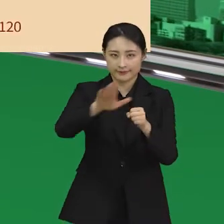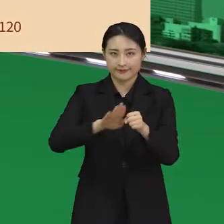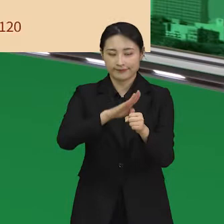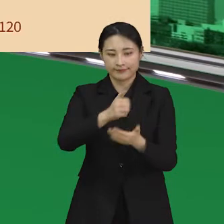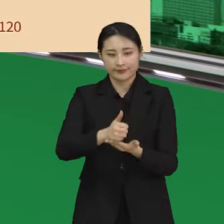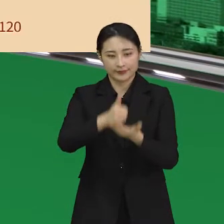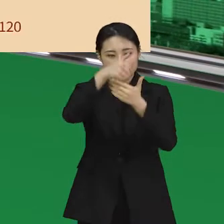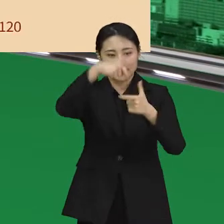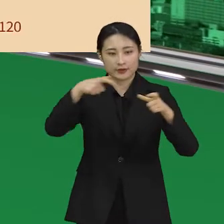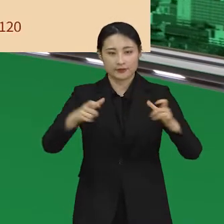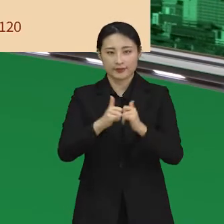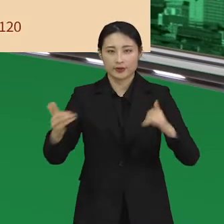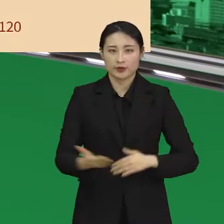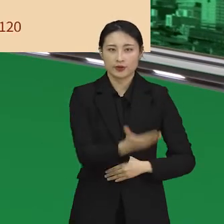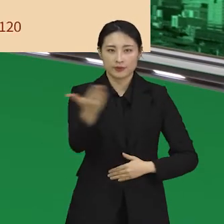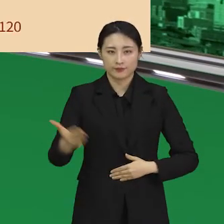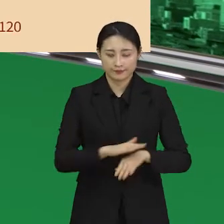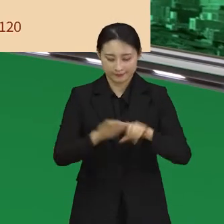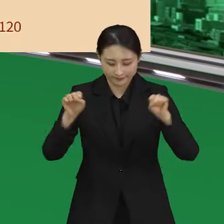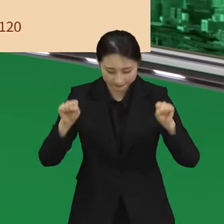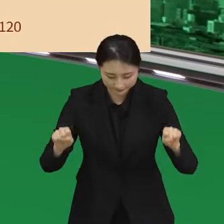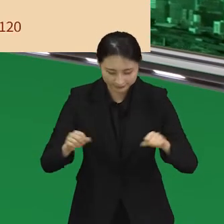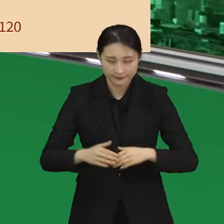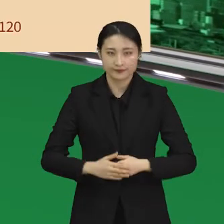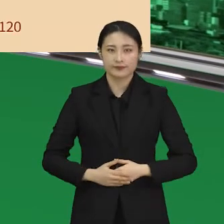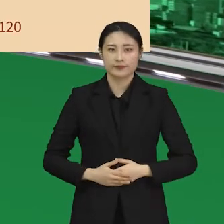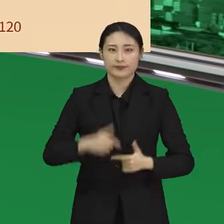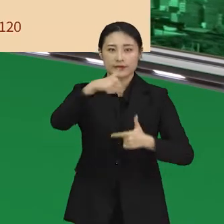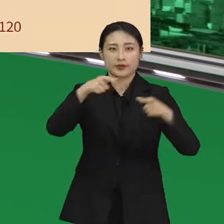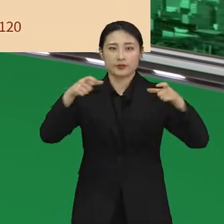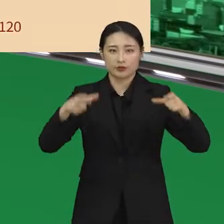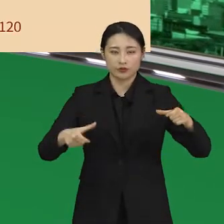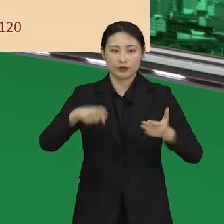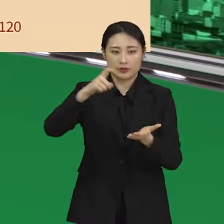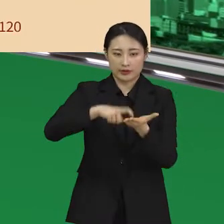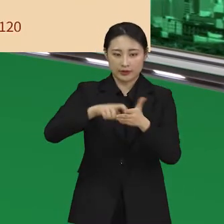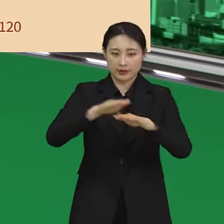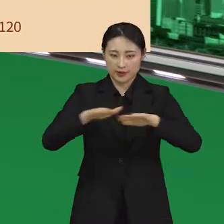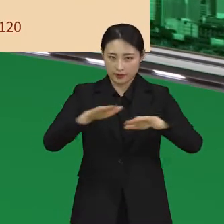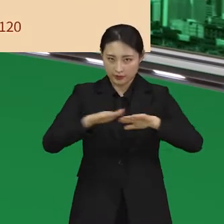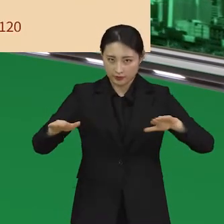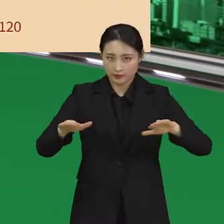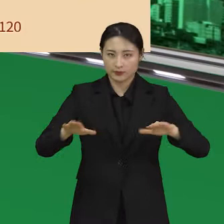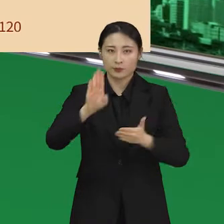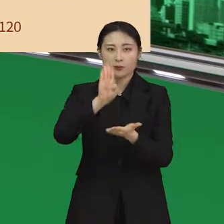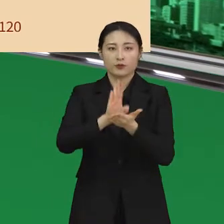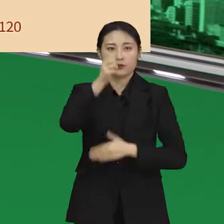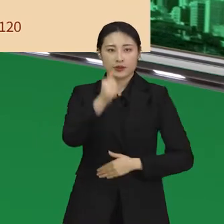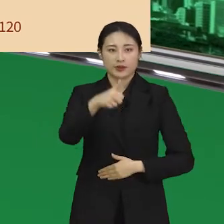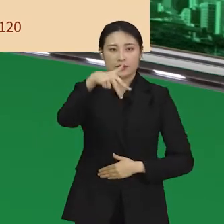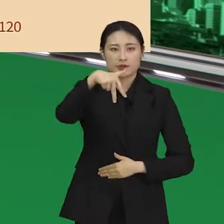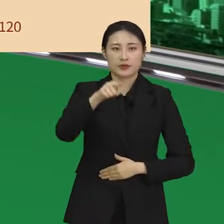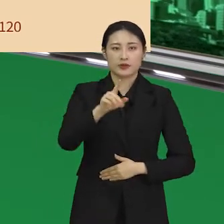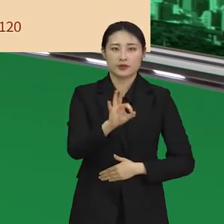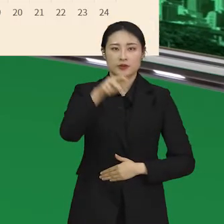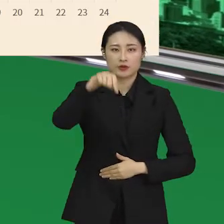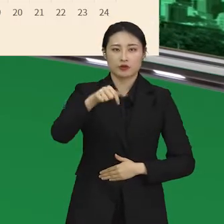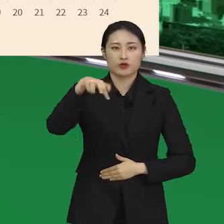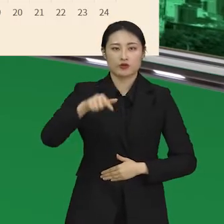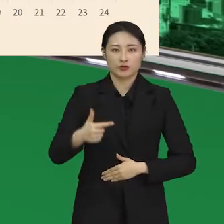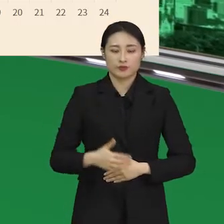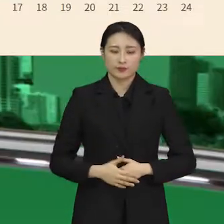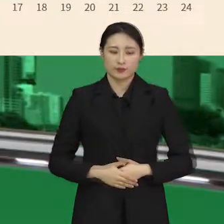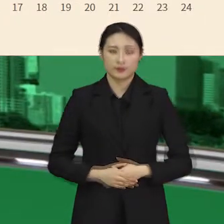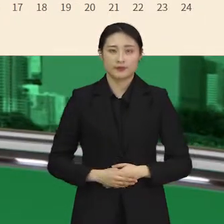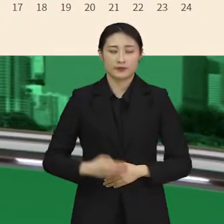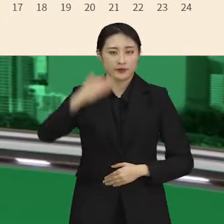사랑하고 존경하는 강남구민 여러분, 안녕하십니까? 강남구 재난안전대책본부장 정순균입니다. 오늘